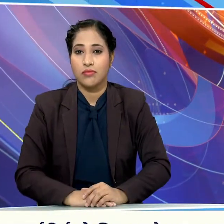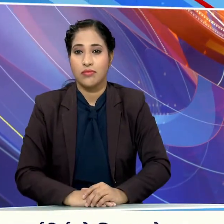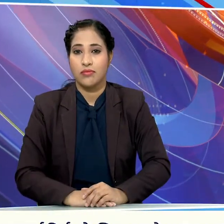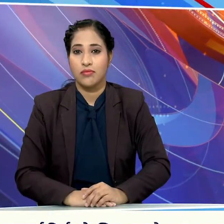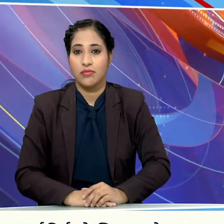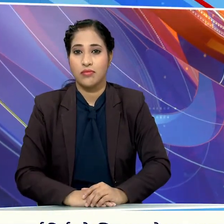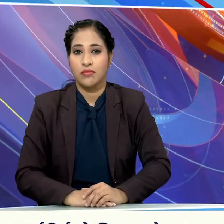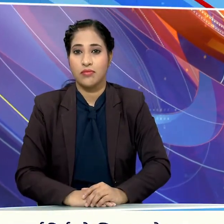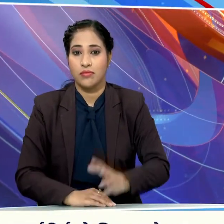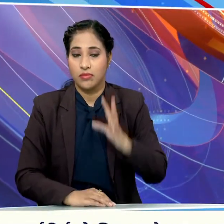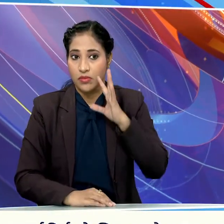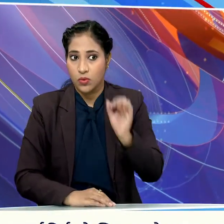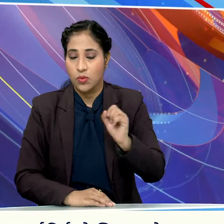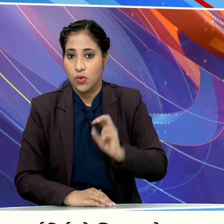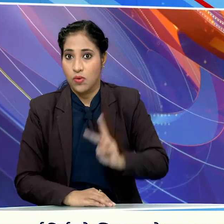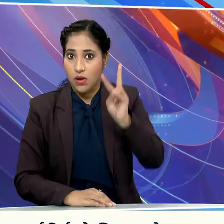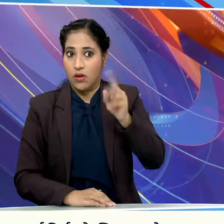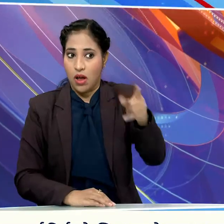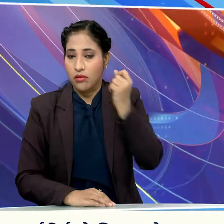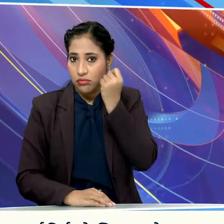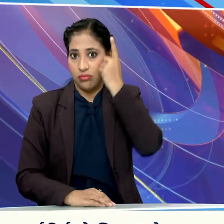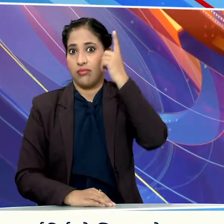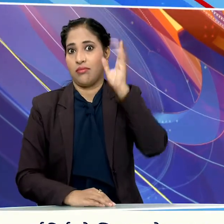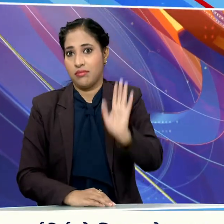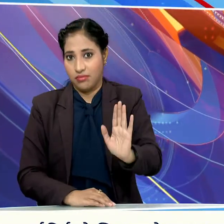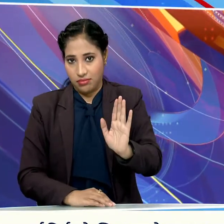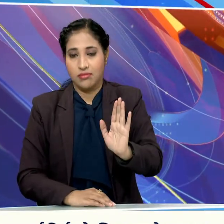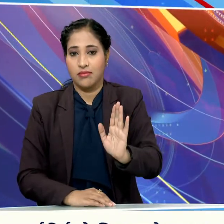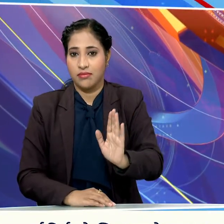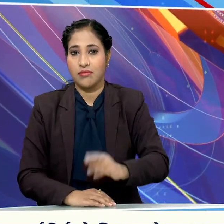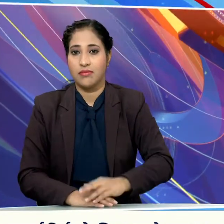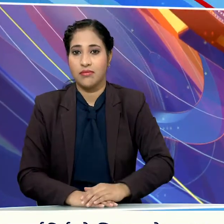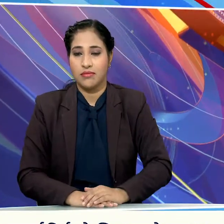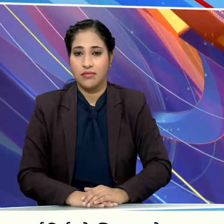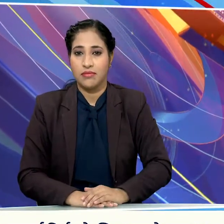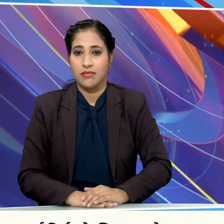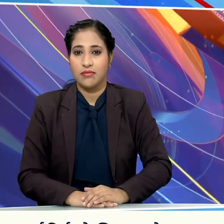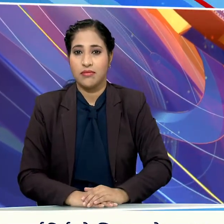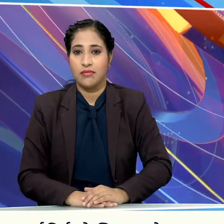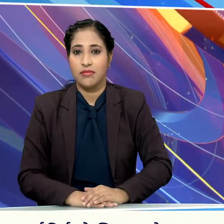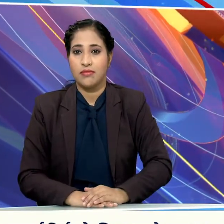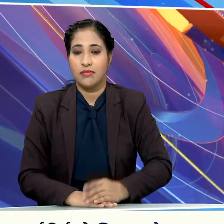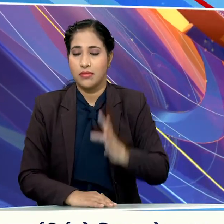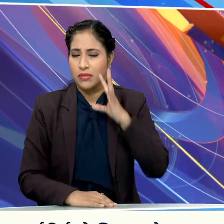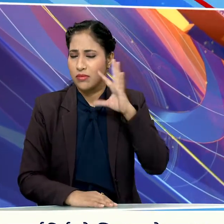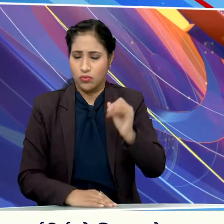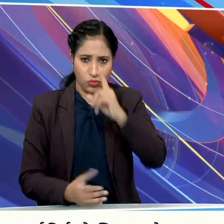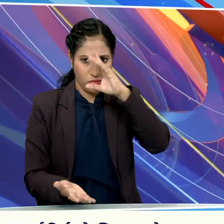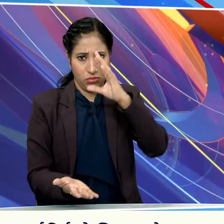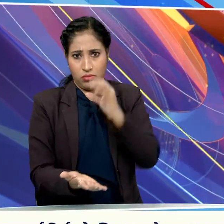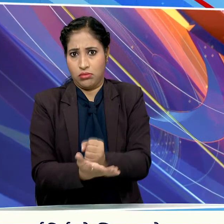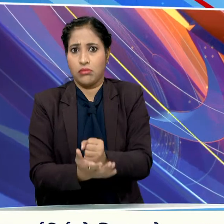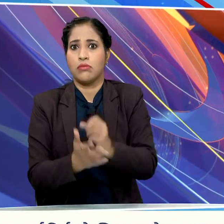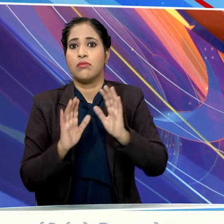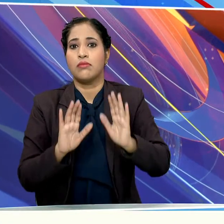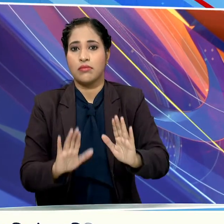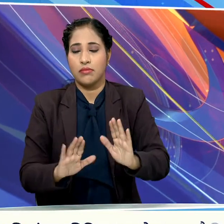आ महत्वपूर्ण कायदा माटे, आ महत्वपूर्ण निर्णय माटे